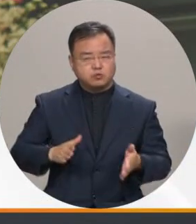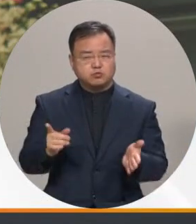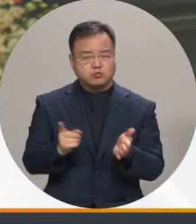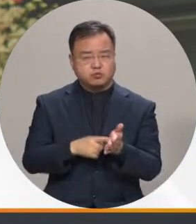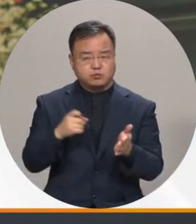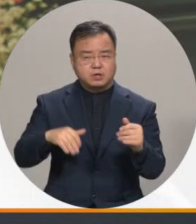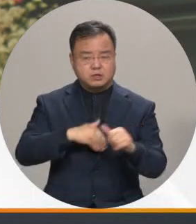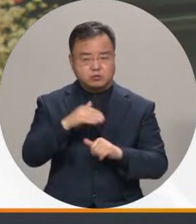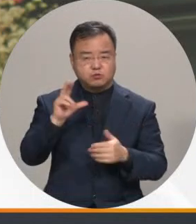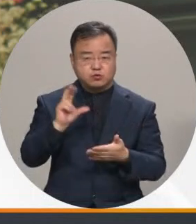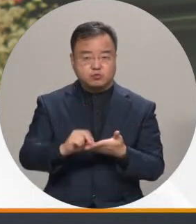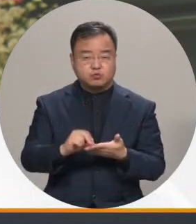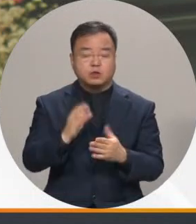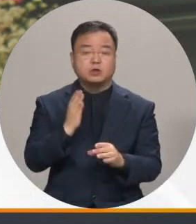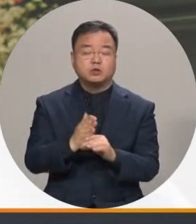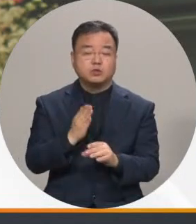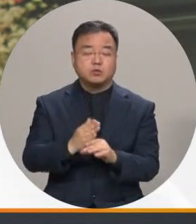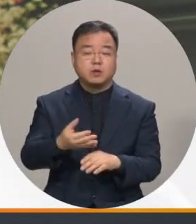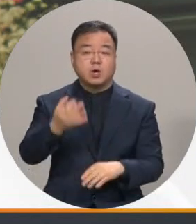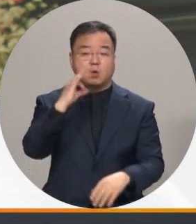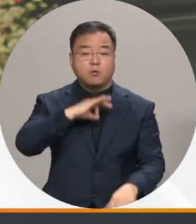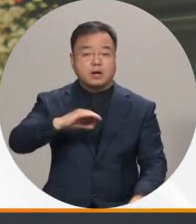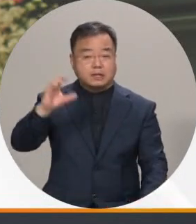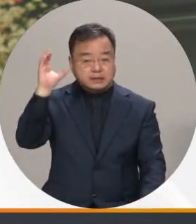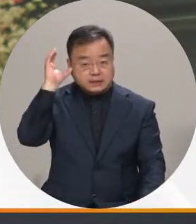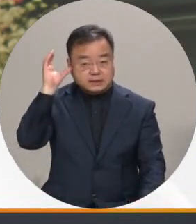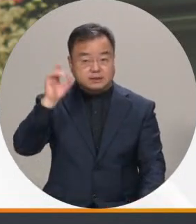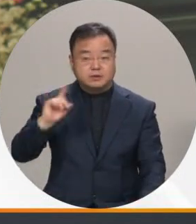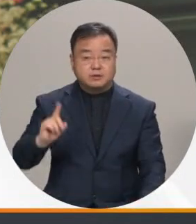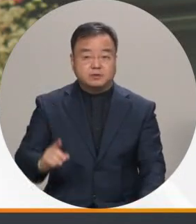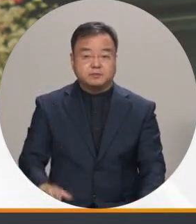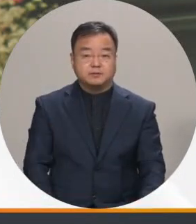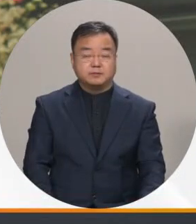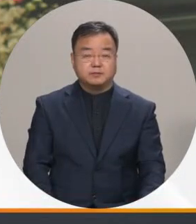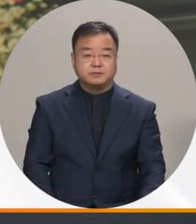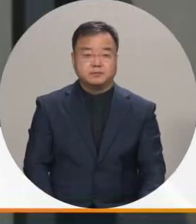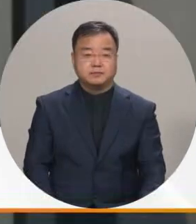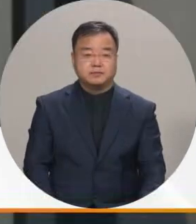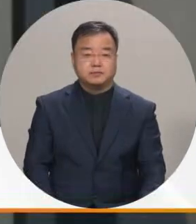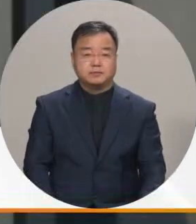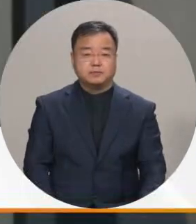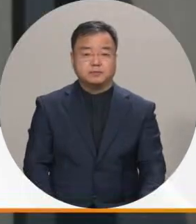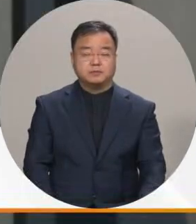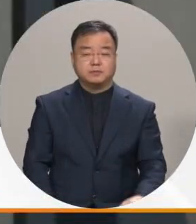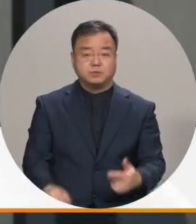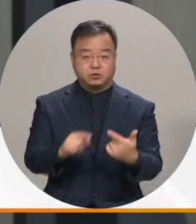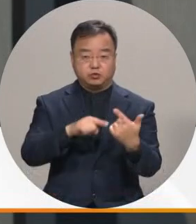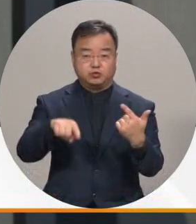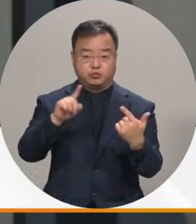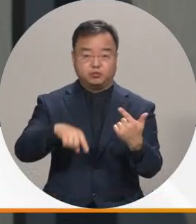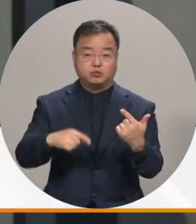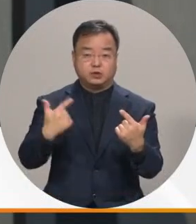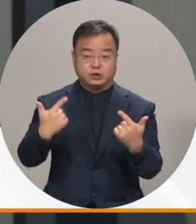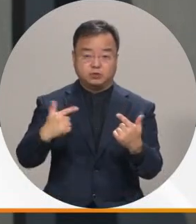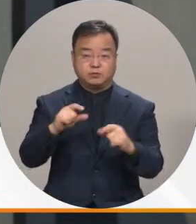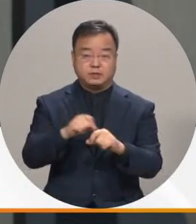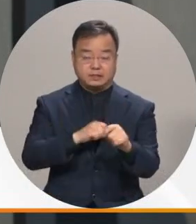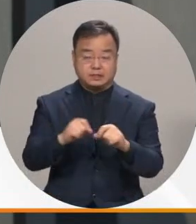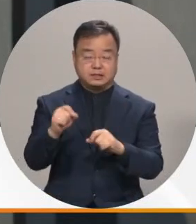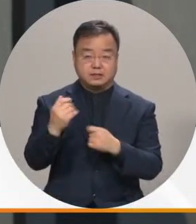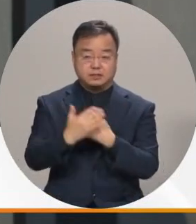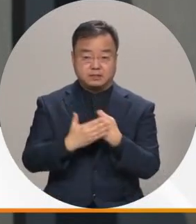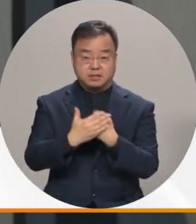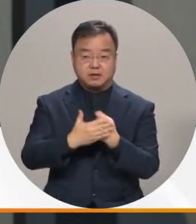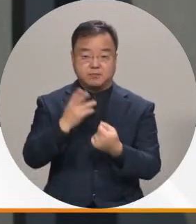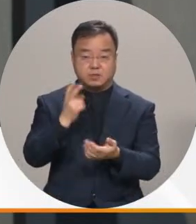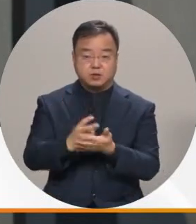정책 중에서 효과가 기대되는 것이 있을까요 예 6플러스 6 특내 제도를 좀 소개해 드리고 싶어요 내년부터 이제